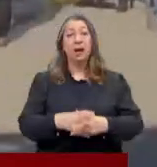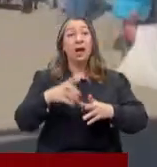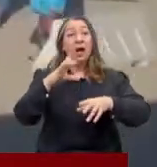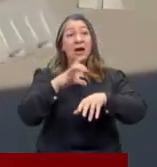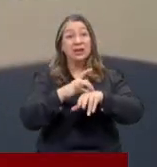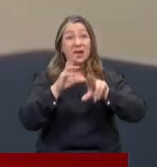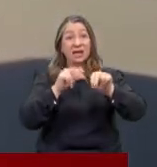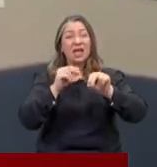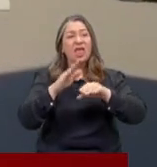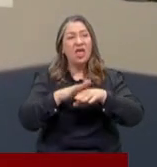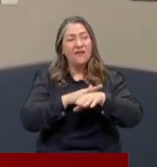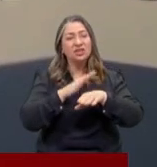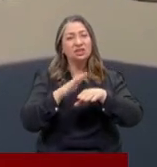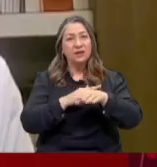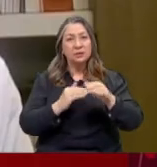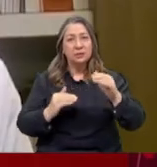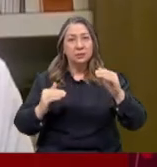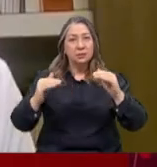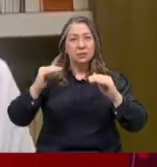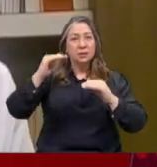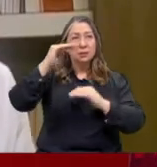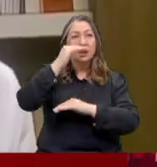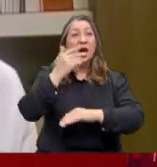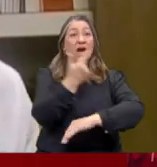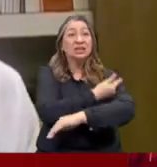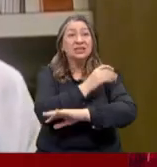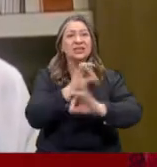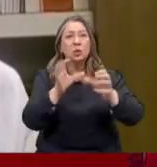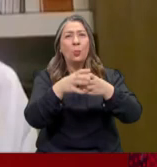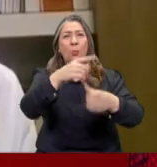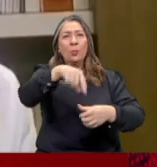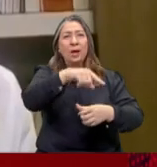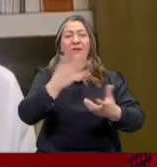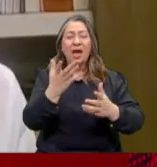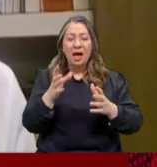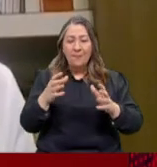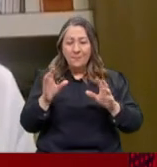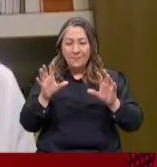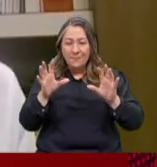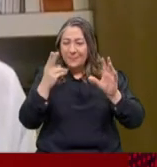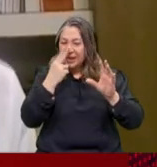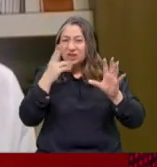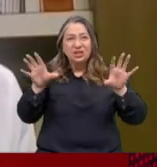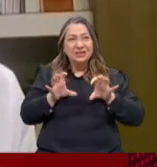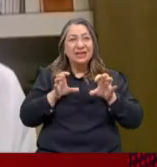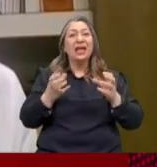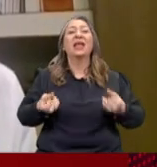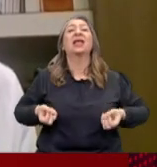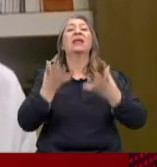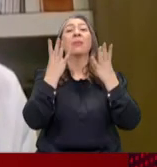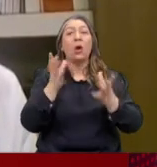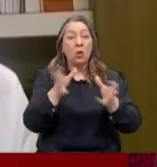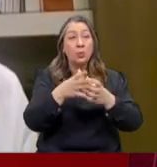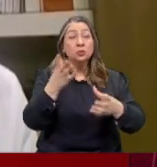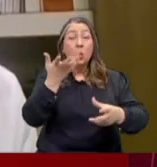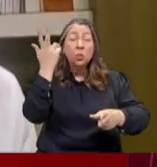Hastaneye yatışlar yavaş yavaş artmaya başladı. Özellikle aşısız grupta veya bağışıklığı yeterli olmayan grupta gerçekten